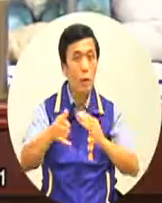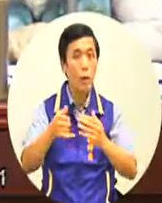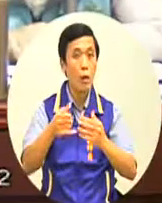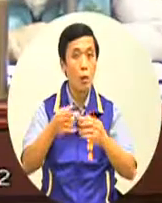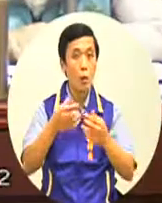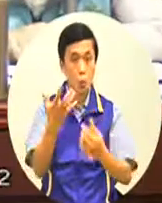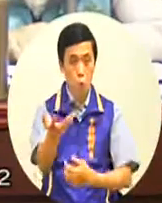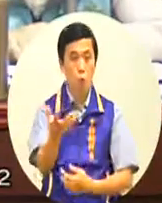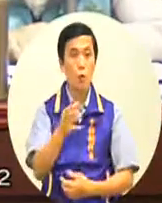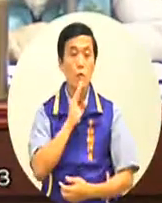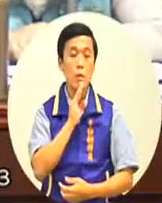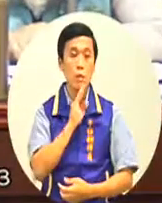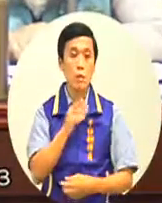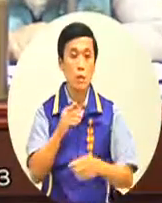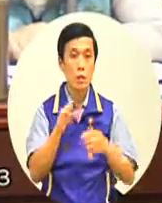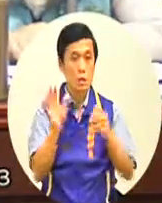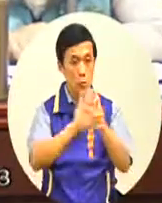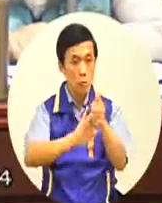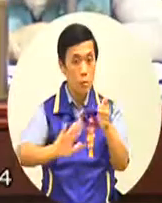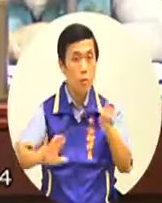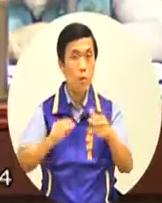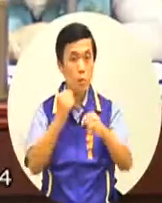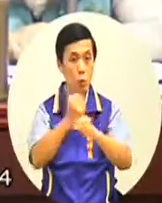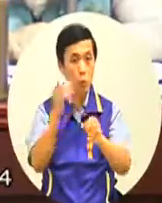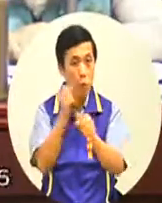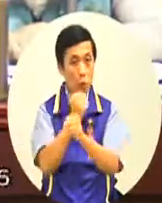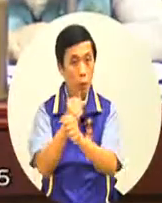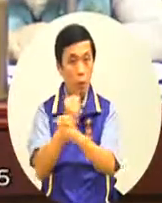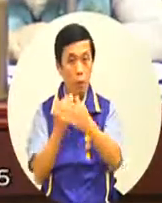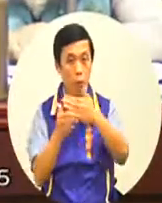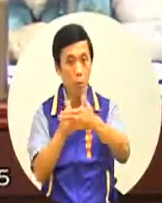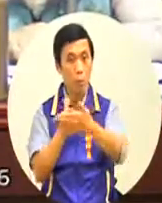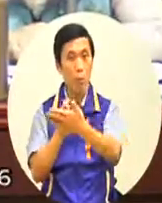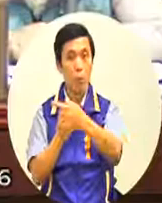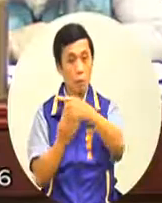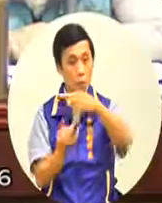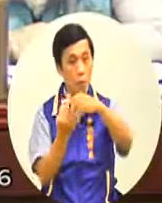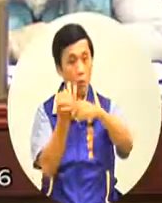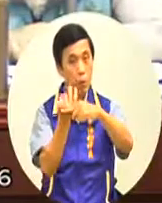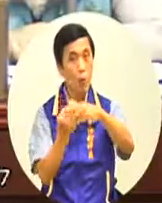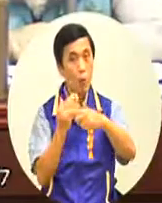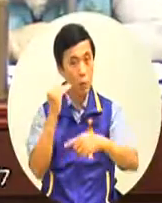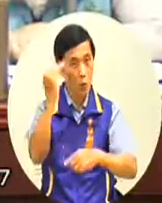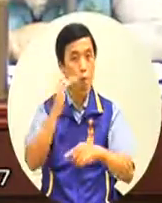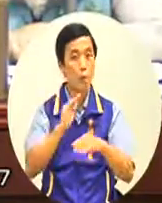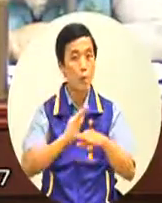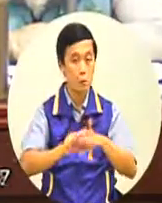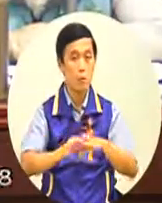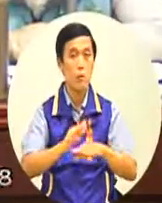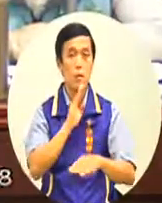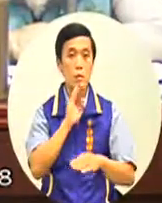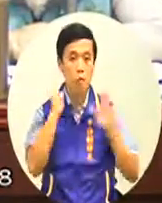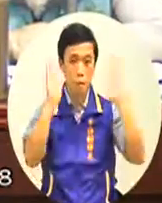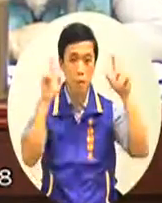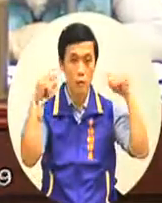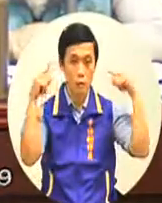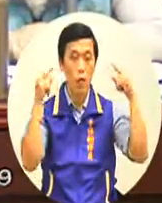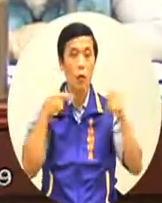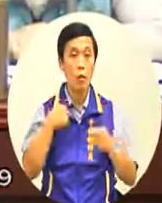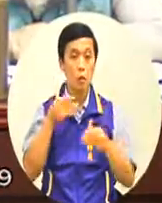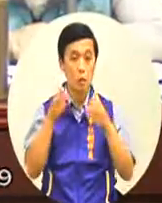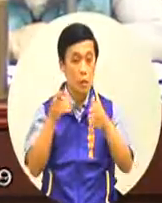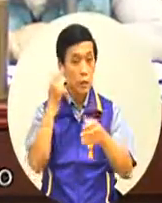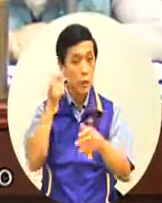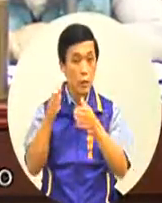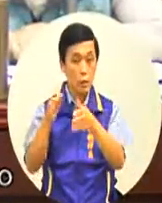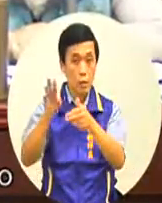常这个失业率的情况会比较高。那我们会尝试的从 运用合一的角度，学